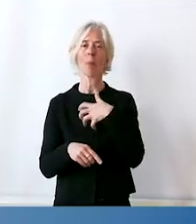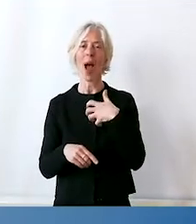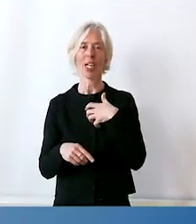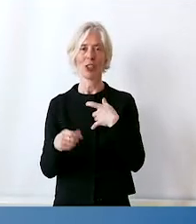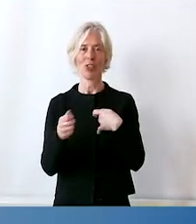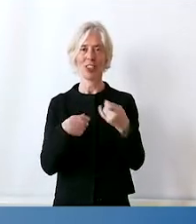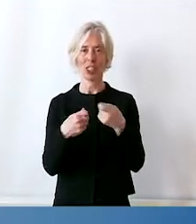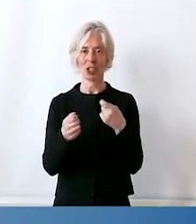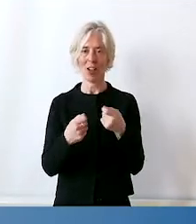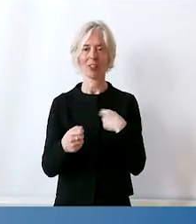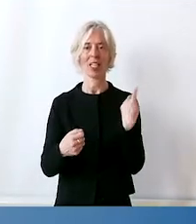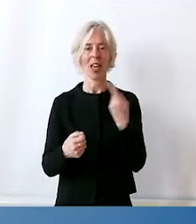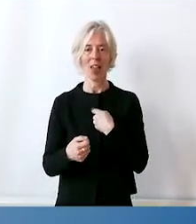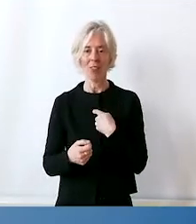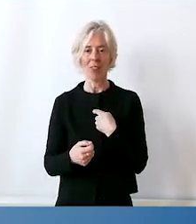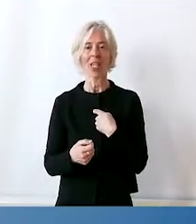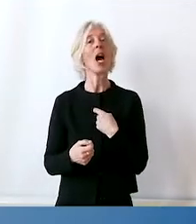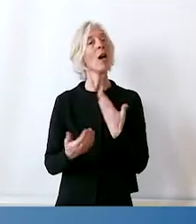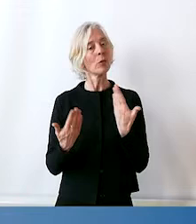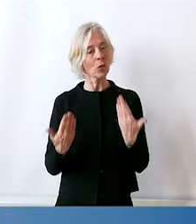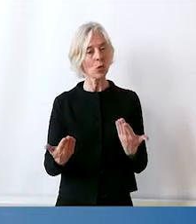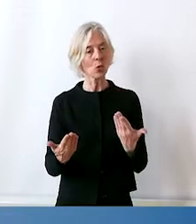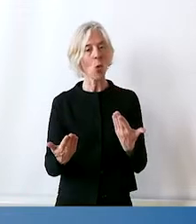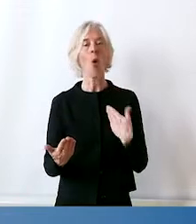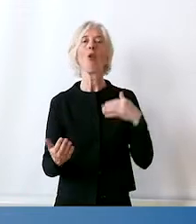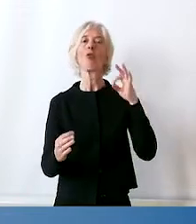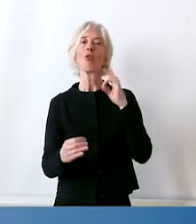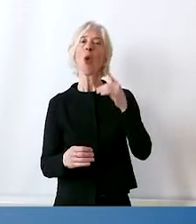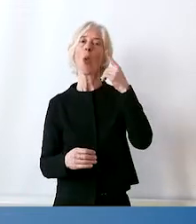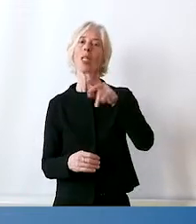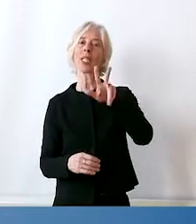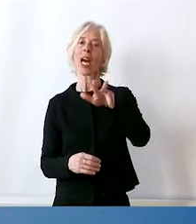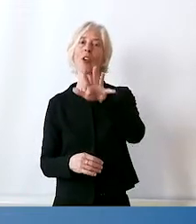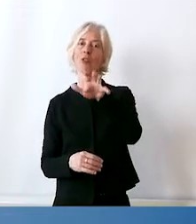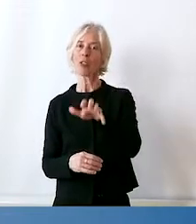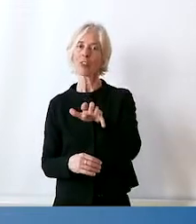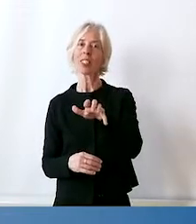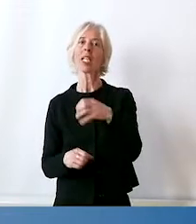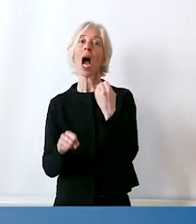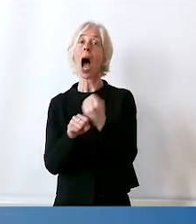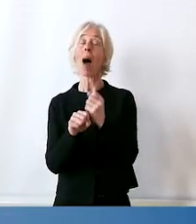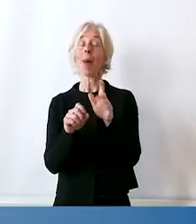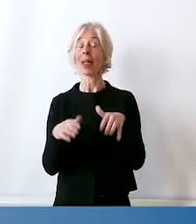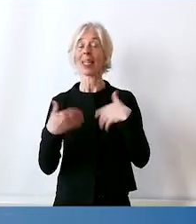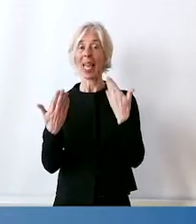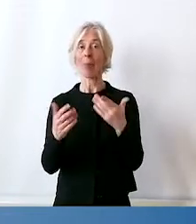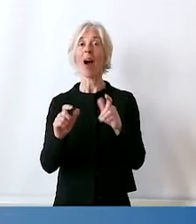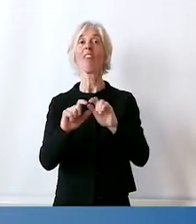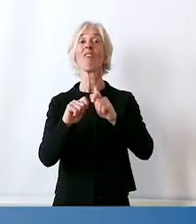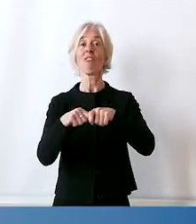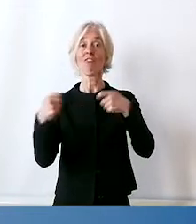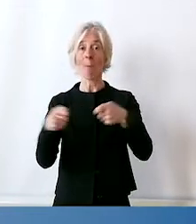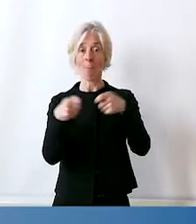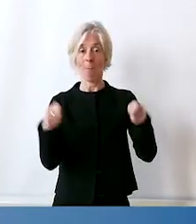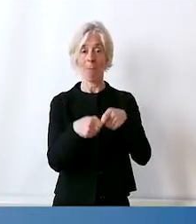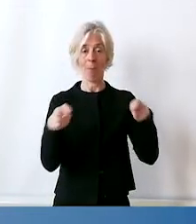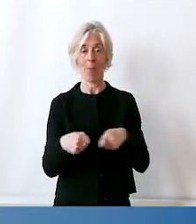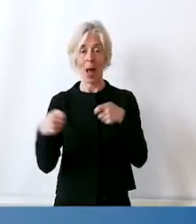Interessenvereinigung der Bayerischen Wirtschaft. Wir vertreten 153 Arbeitgeber- und Wirtschaftsverbände und 47